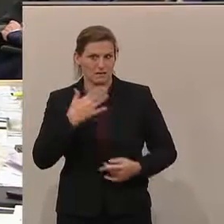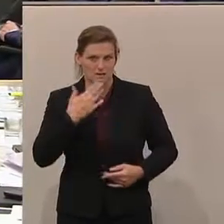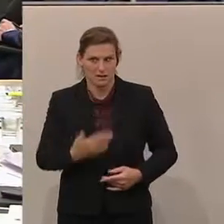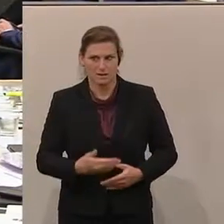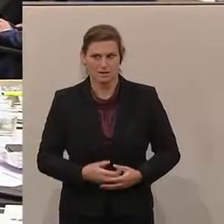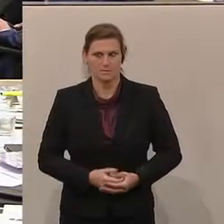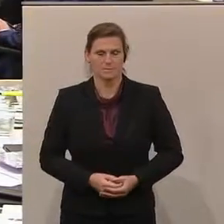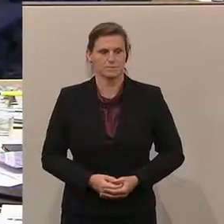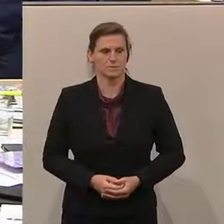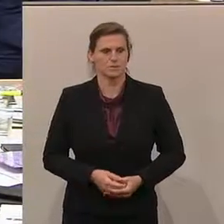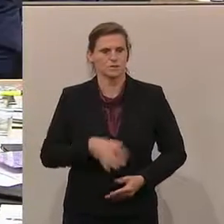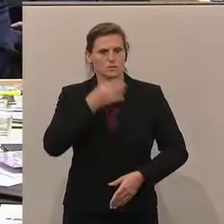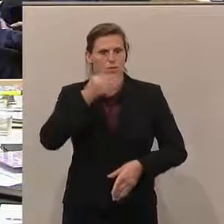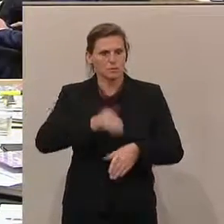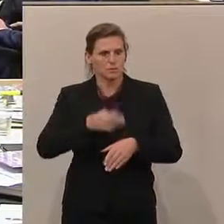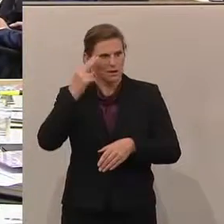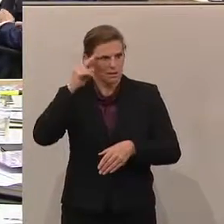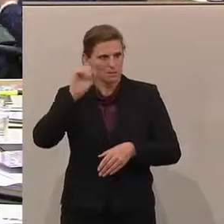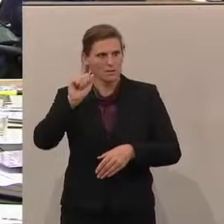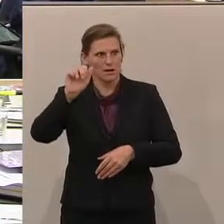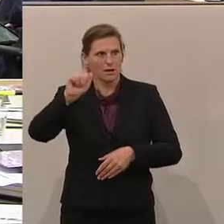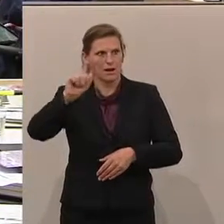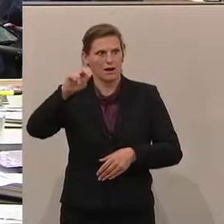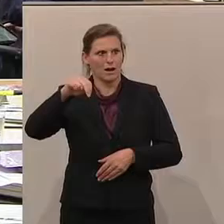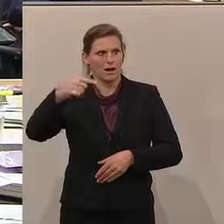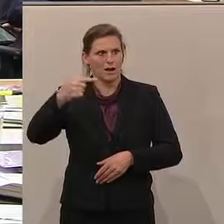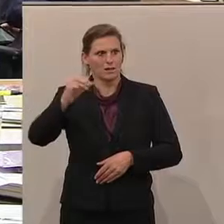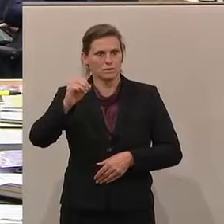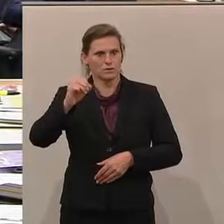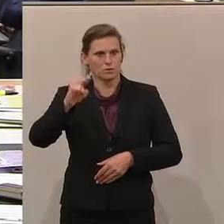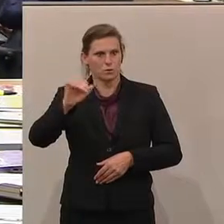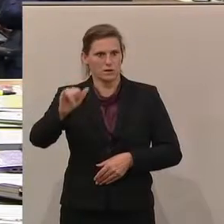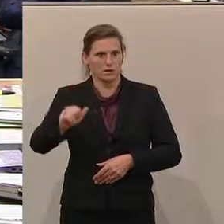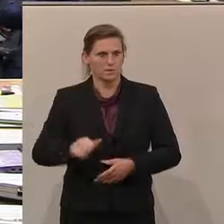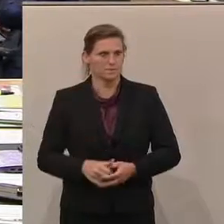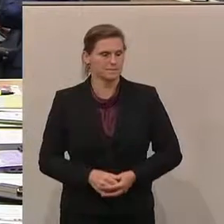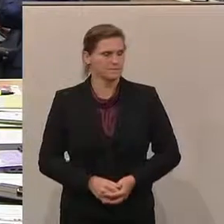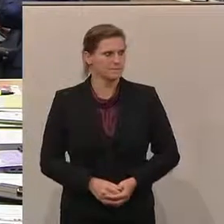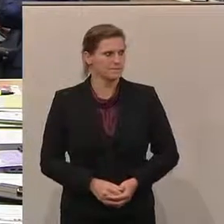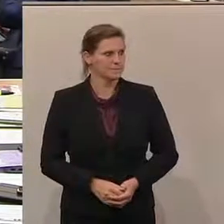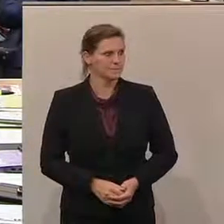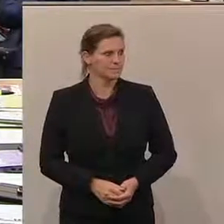Sagt Robert Leimer von der SPÖ, er warnt die Regierungsparteien davor, sich die Eisenbahner zum Feind zu machen.